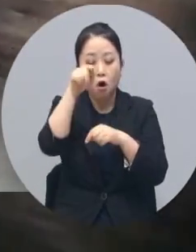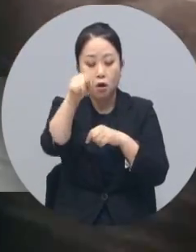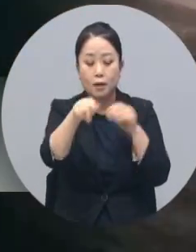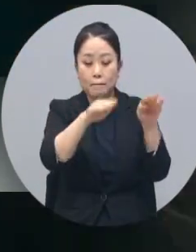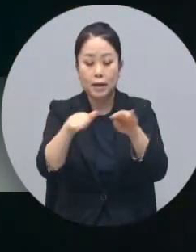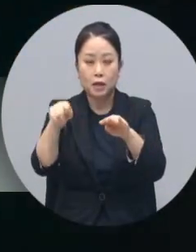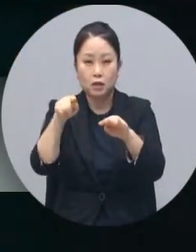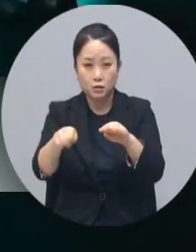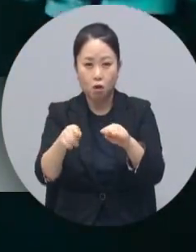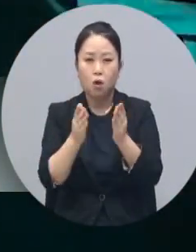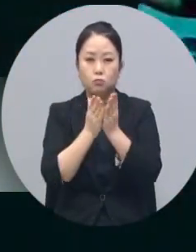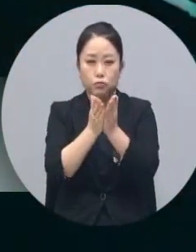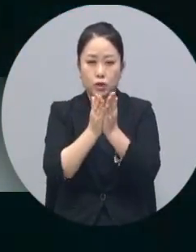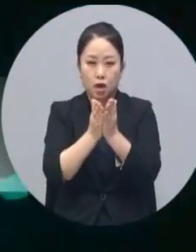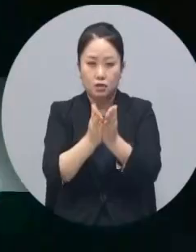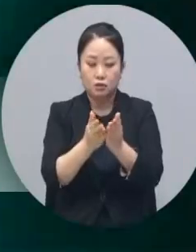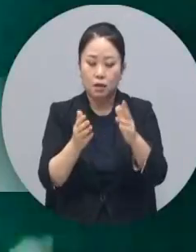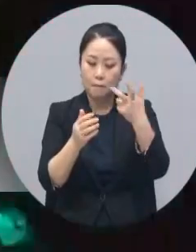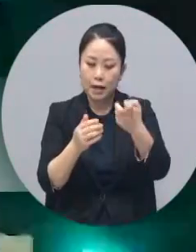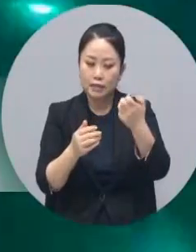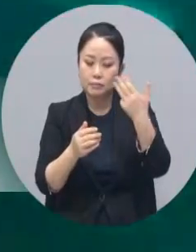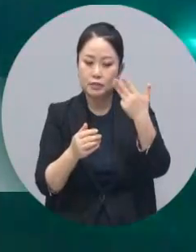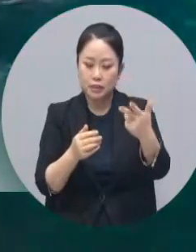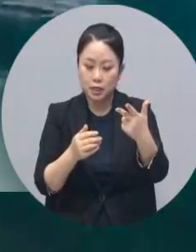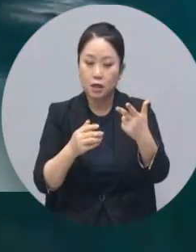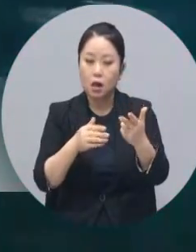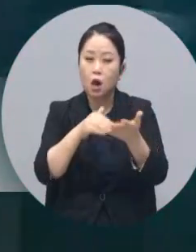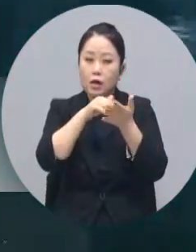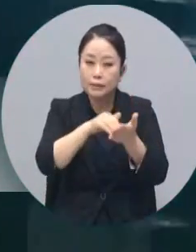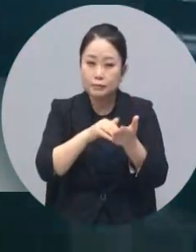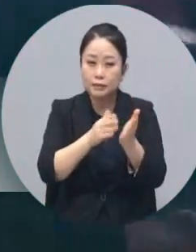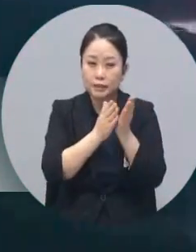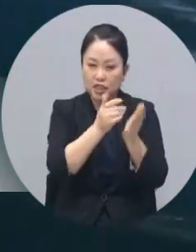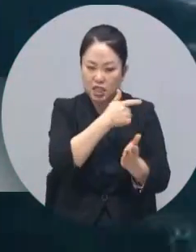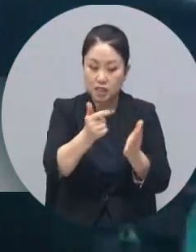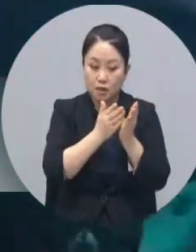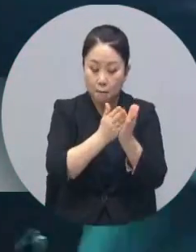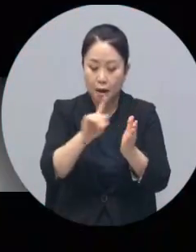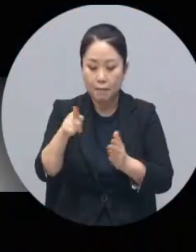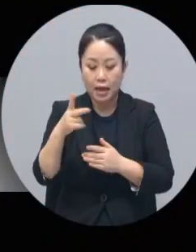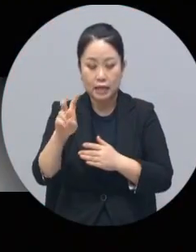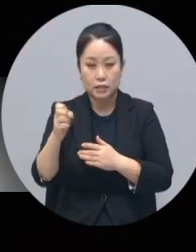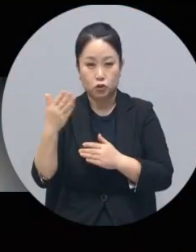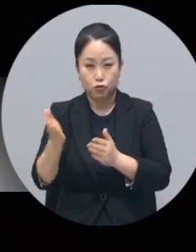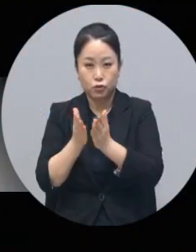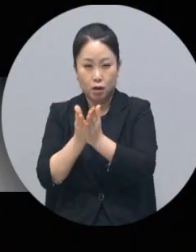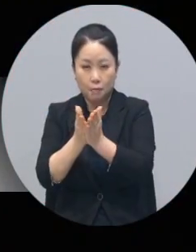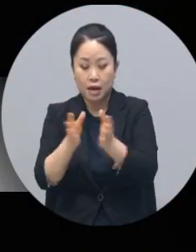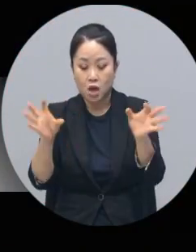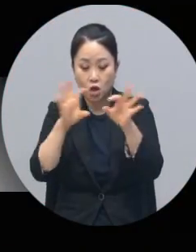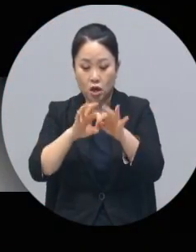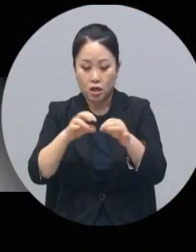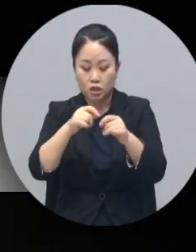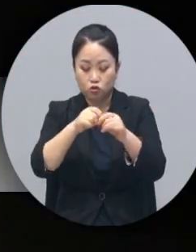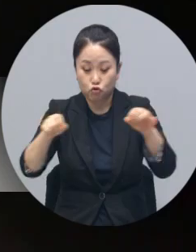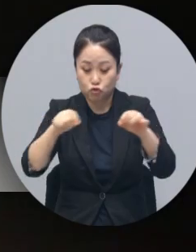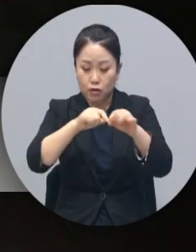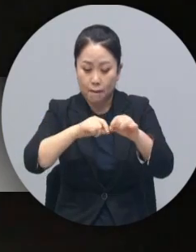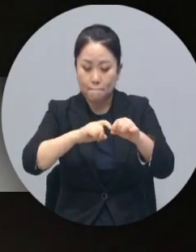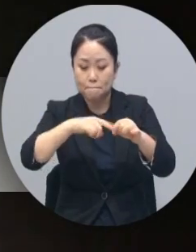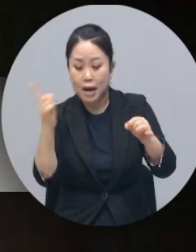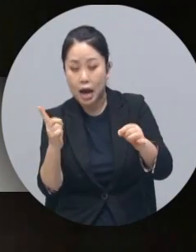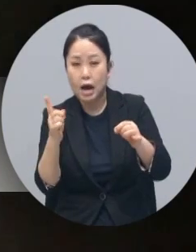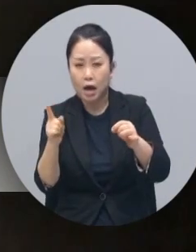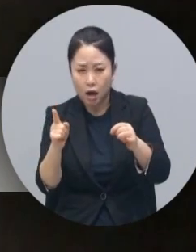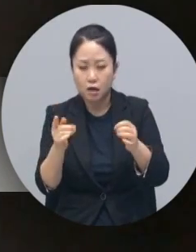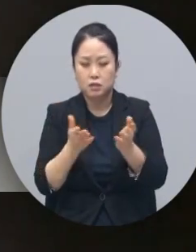선적 87톤급 대형 선박과 다른 129톤급 선박을 연결한 줄이 끊어져 튕기면서 선원 2명을